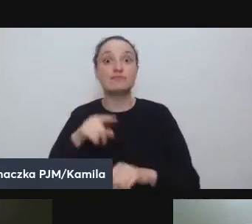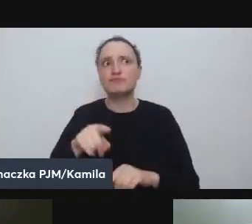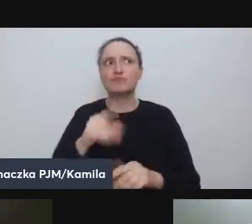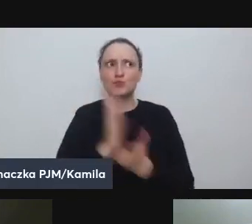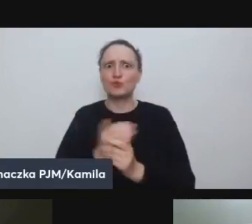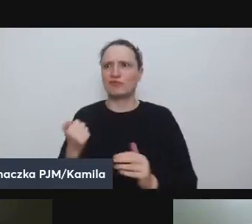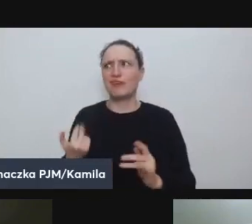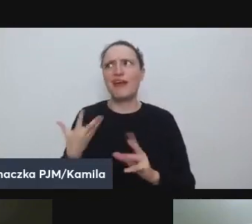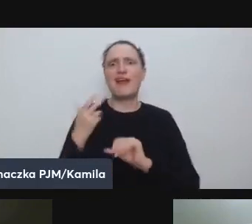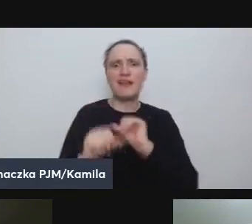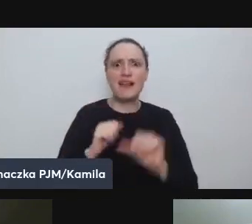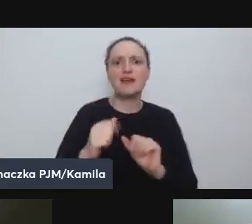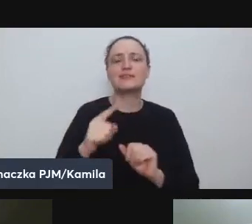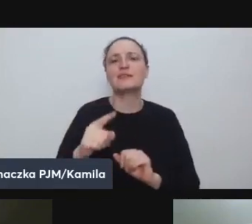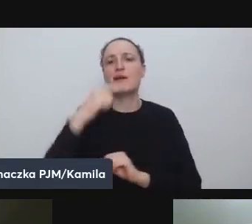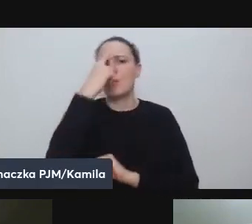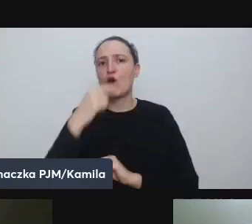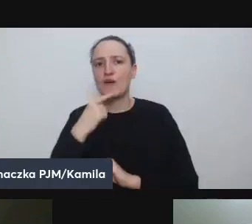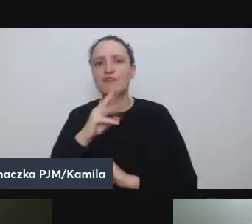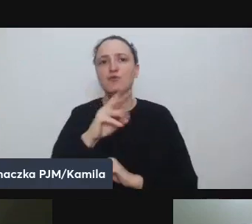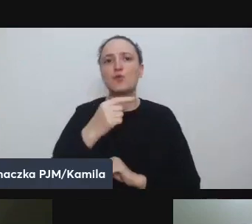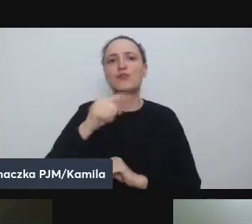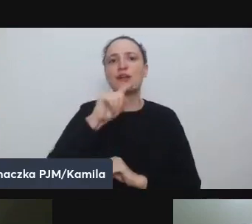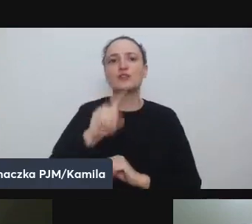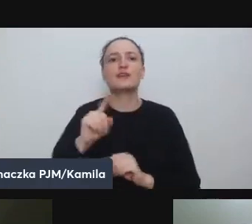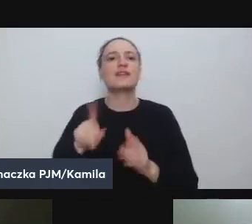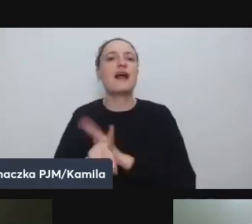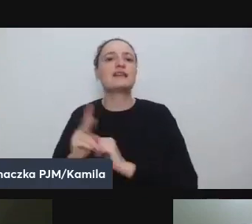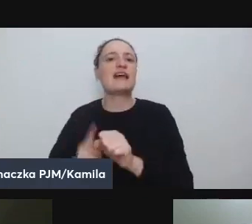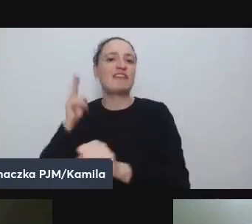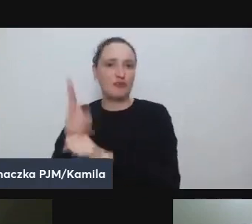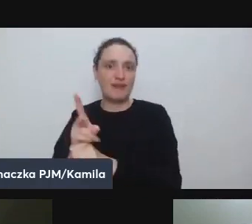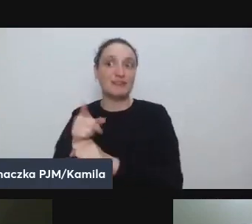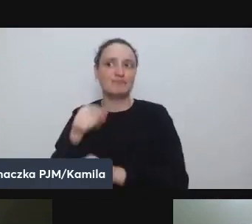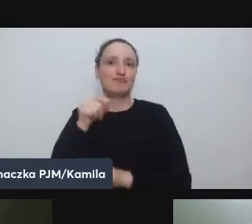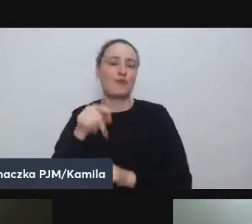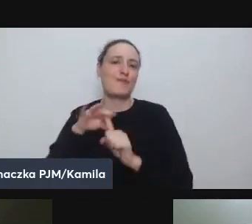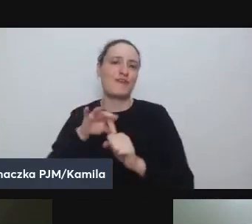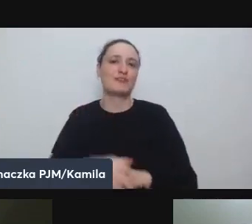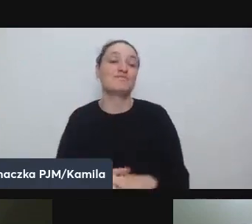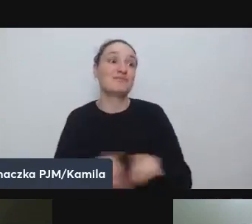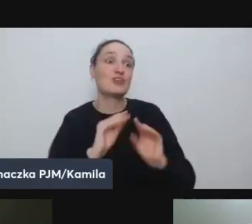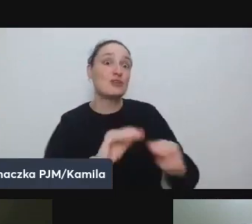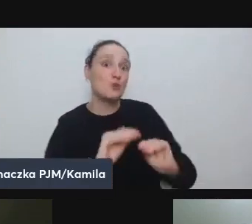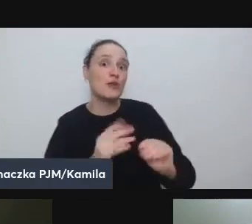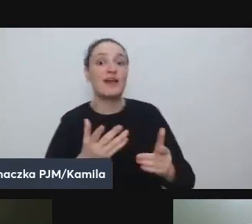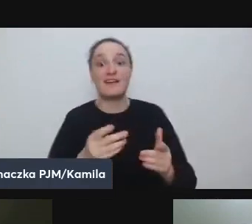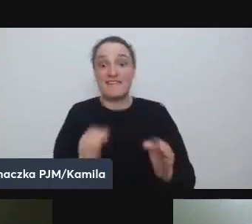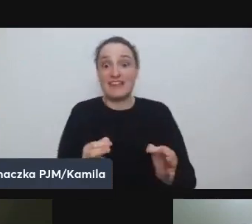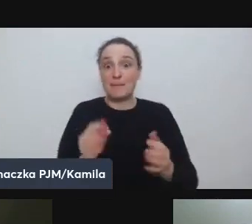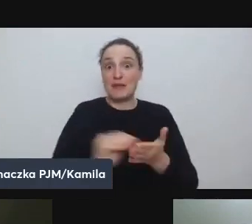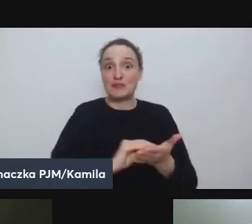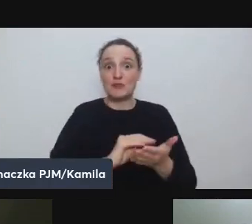już profil WDŻ dla zaawansowanych, szkoli, edukuje i tego roku w tym miesiącu wydała swoją